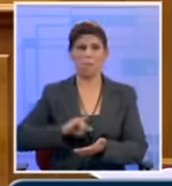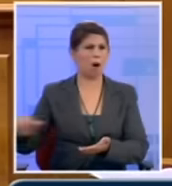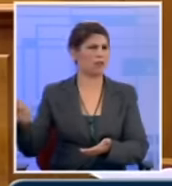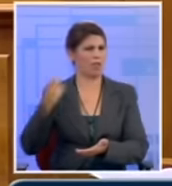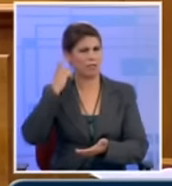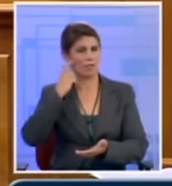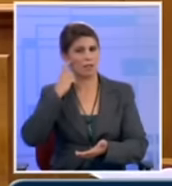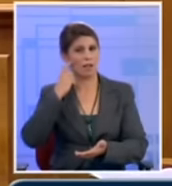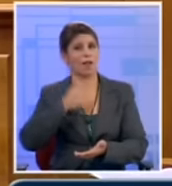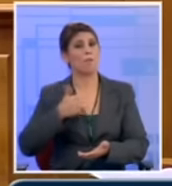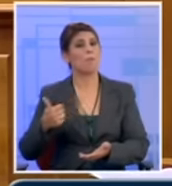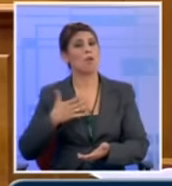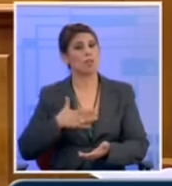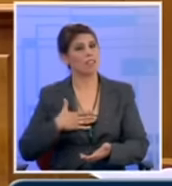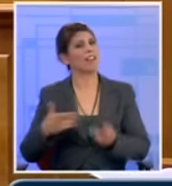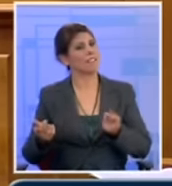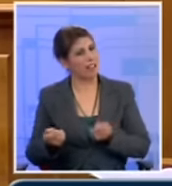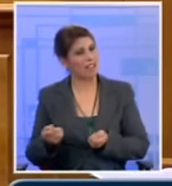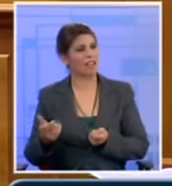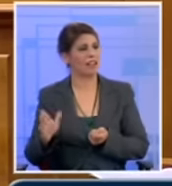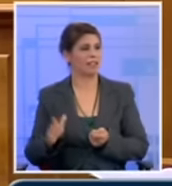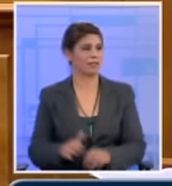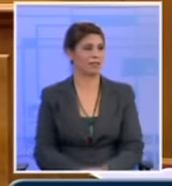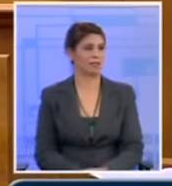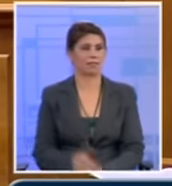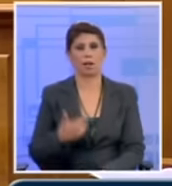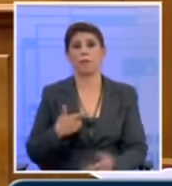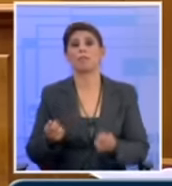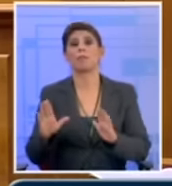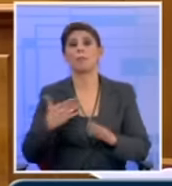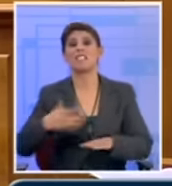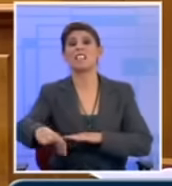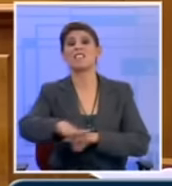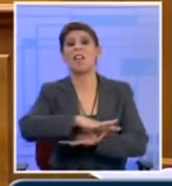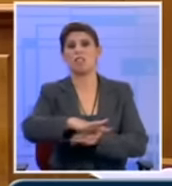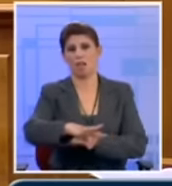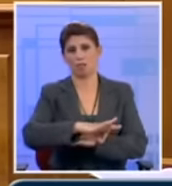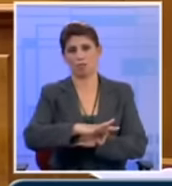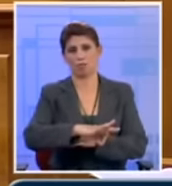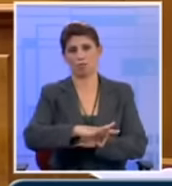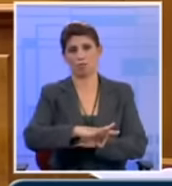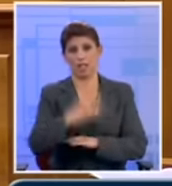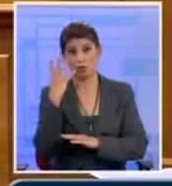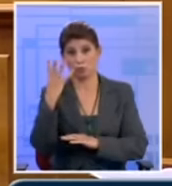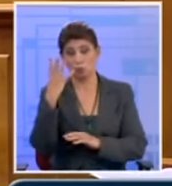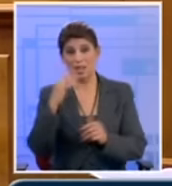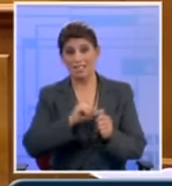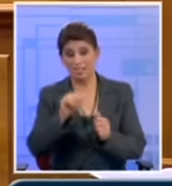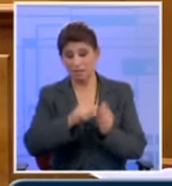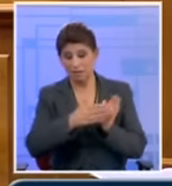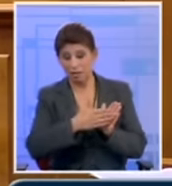να υλοποιείτε, να υλοποιείτε. Εμείς δεν υλοποιούμε, εμείς σχεδιάζουμε. Μέσα στους 4 αυτούς